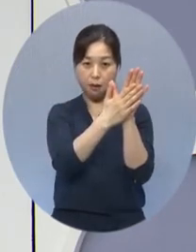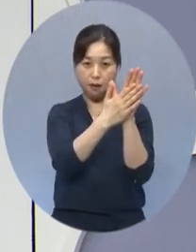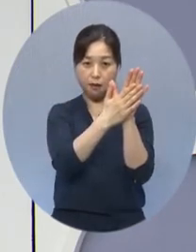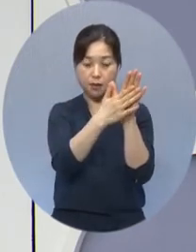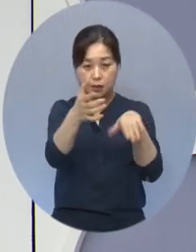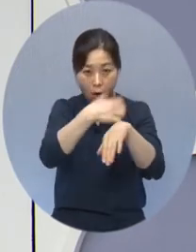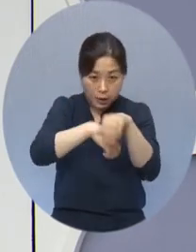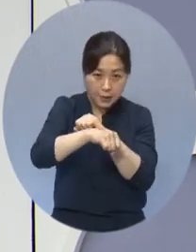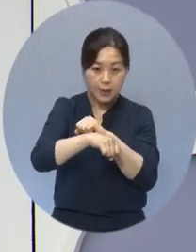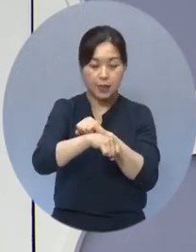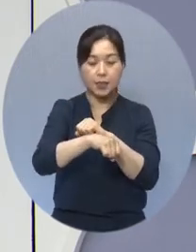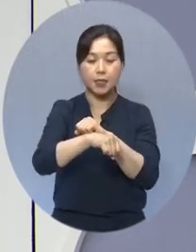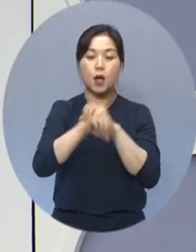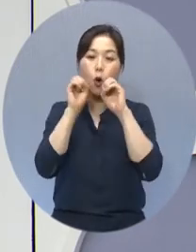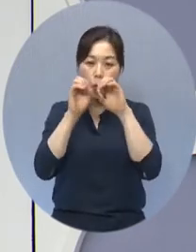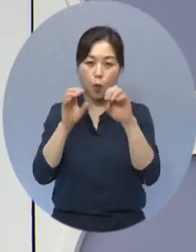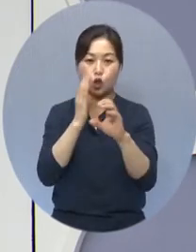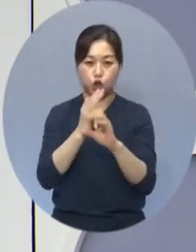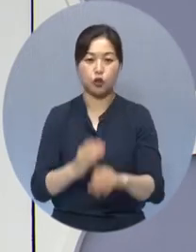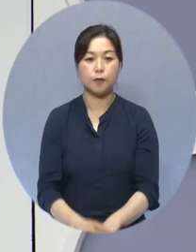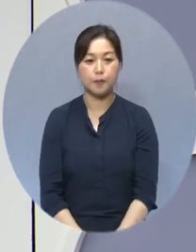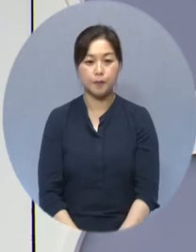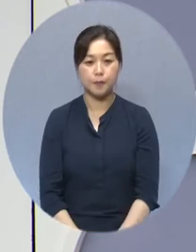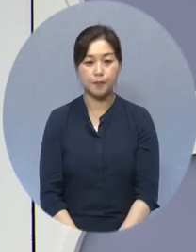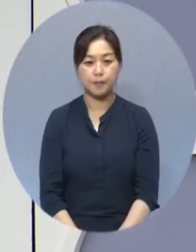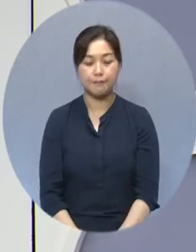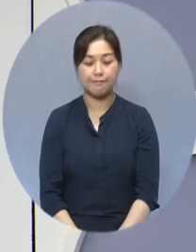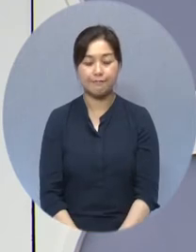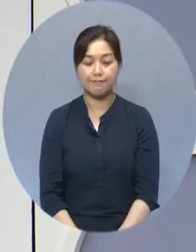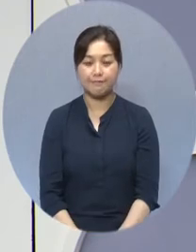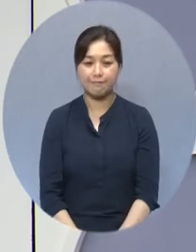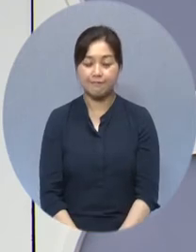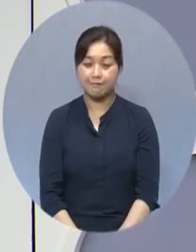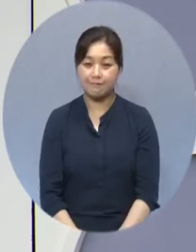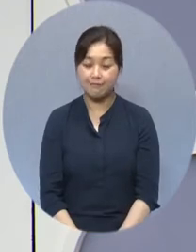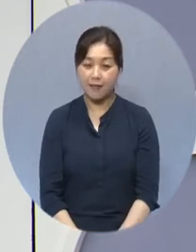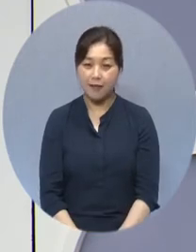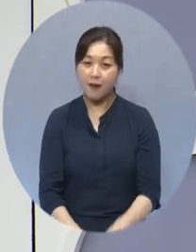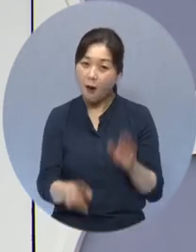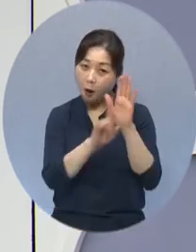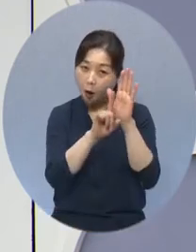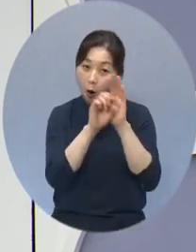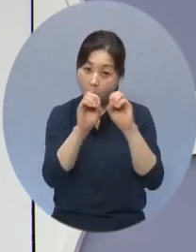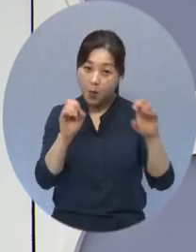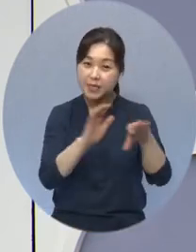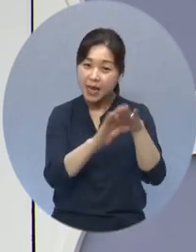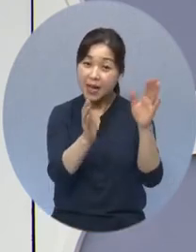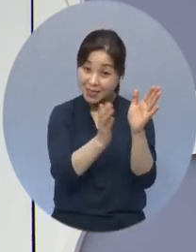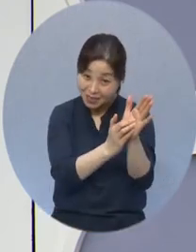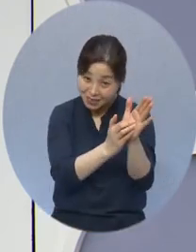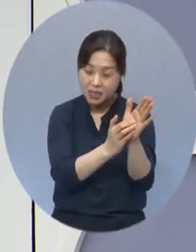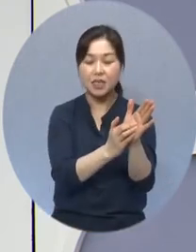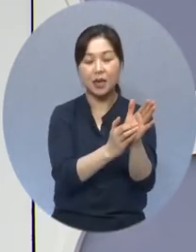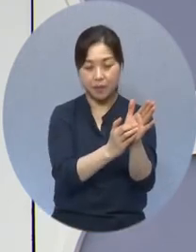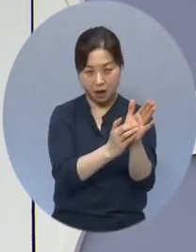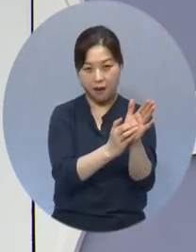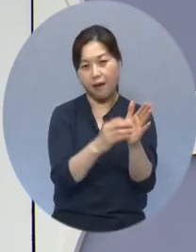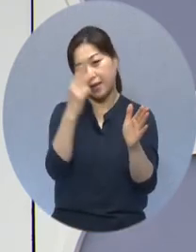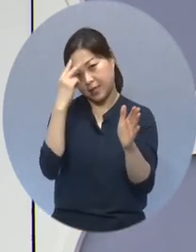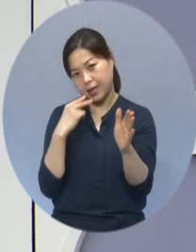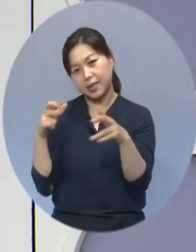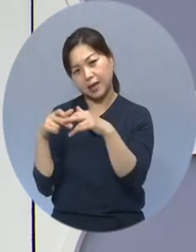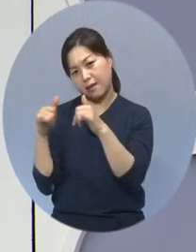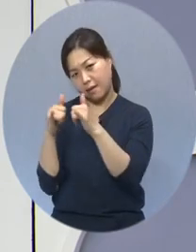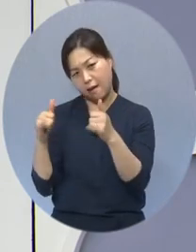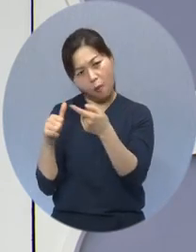적극 지금 홍보를 하고 있습니다. 이 캠페인이 잘 끝나면 아마도 그분들에게 상처 주는 그런 우리